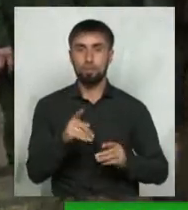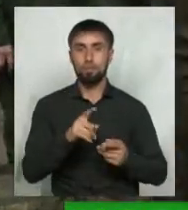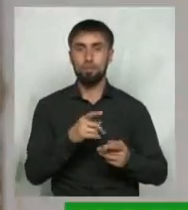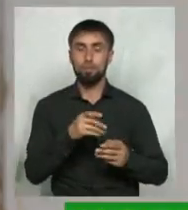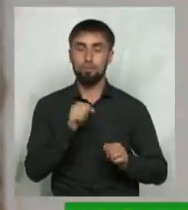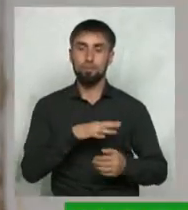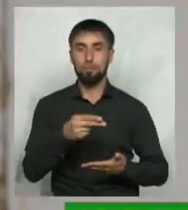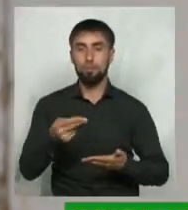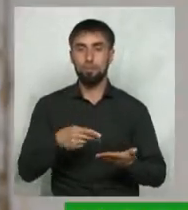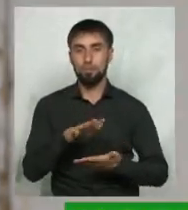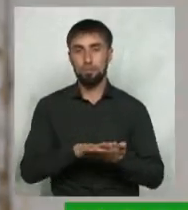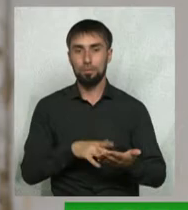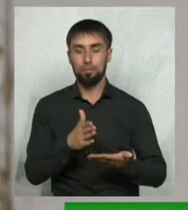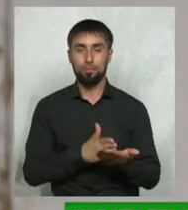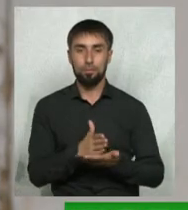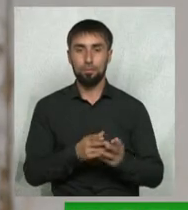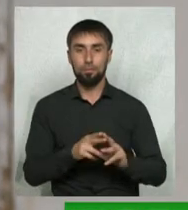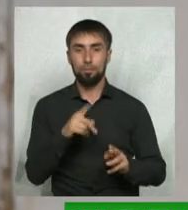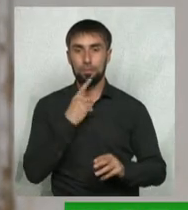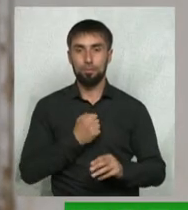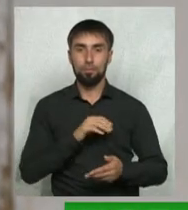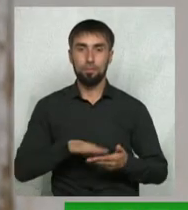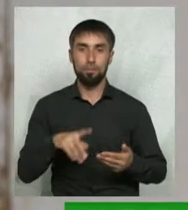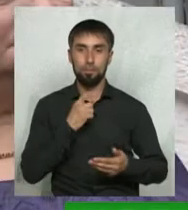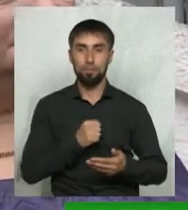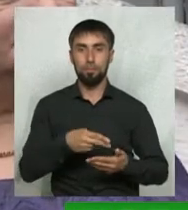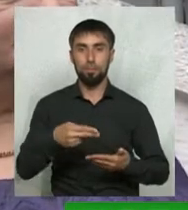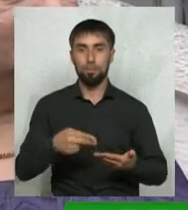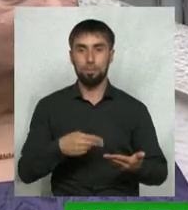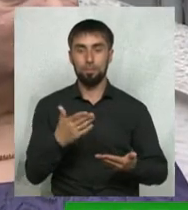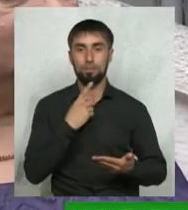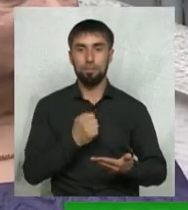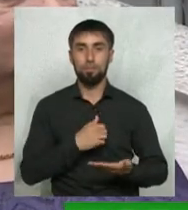с военным делом и продолжить службу после армии, заключив контракт